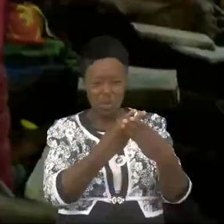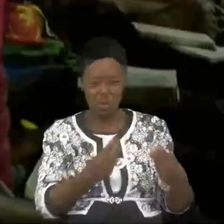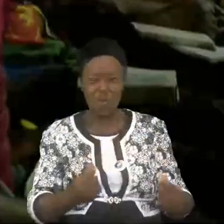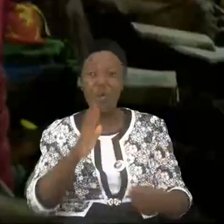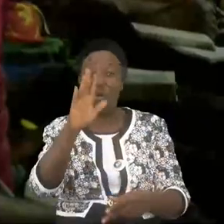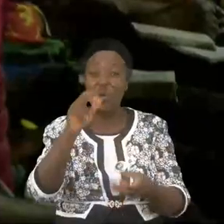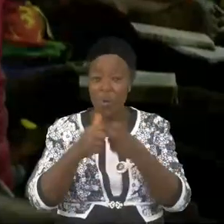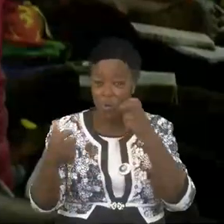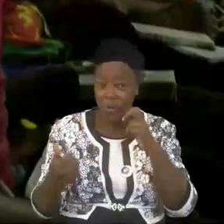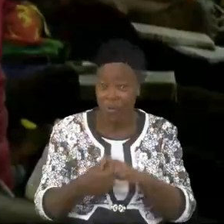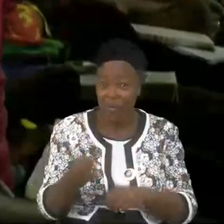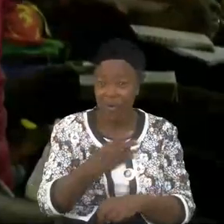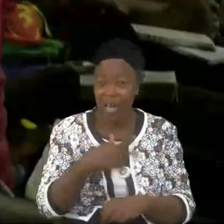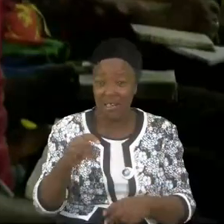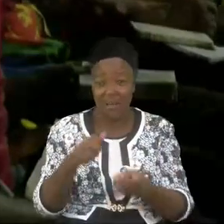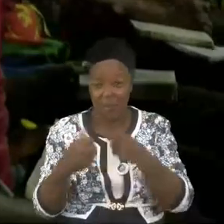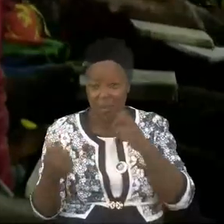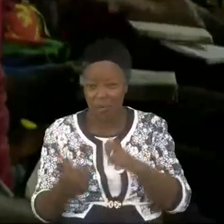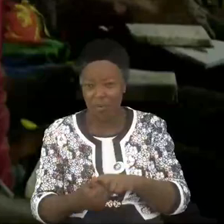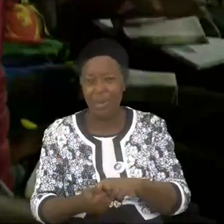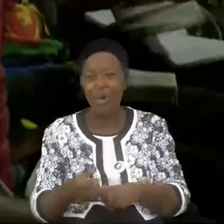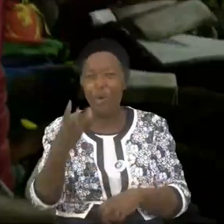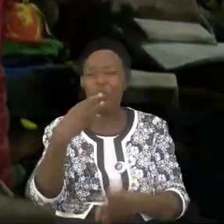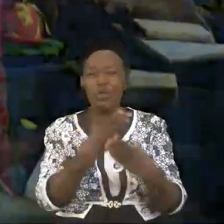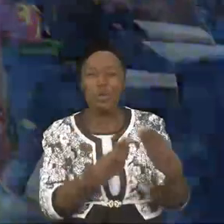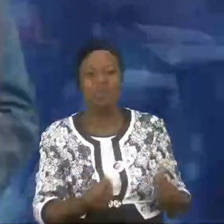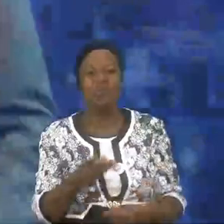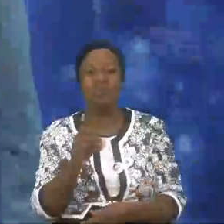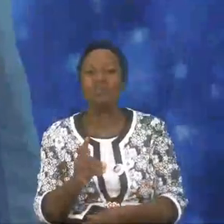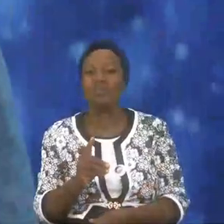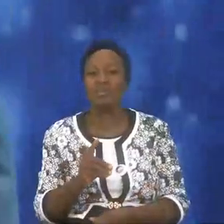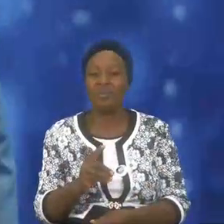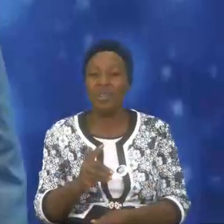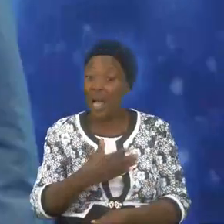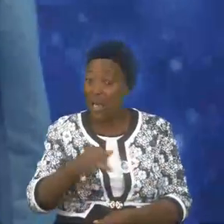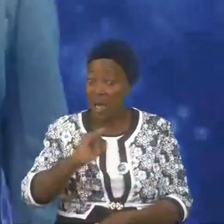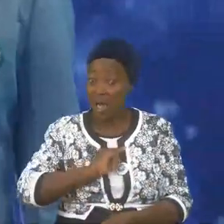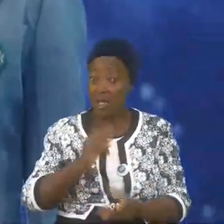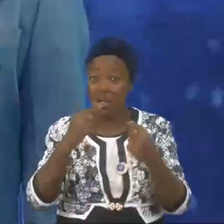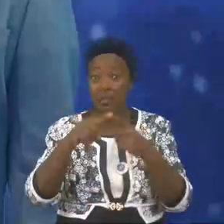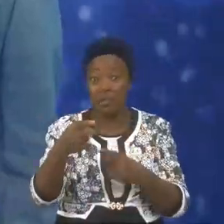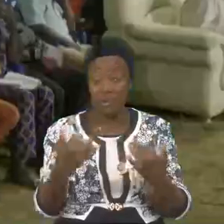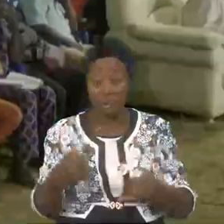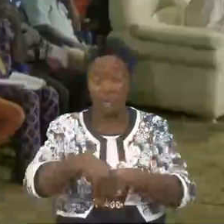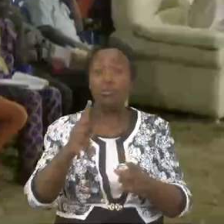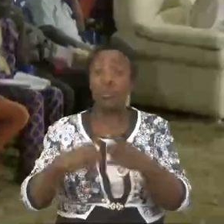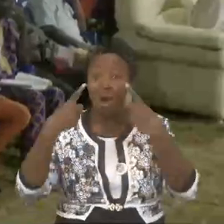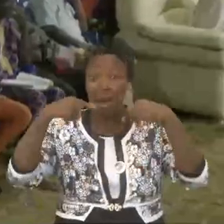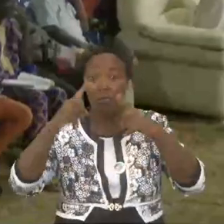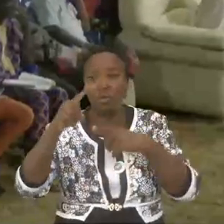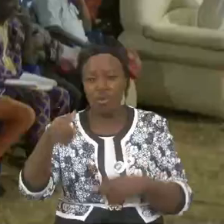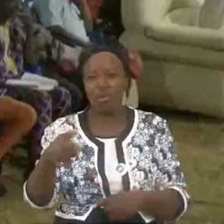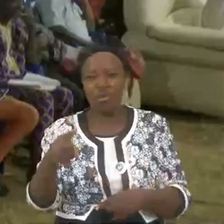va régler tes problèmes et les problèmes sont résolus. Et je viens ce soir pour te